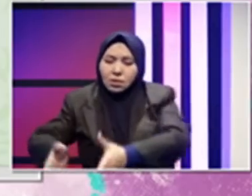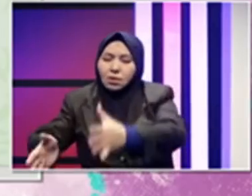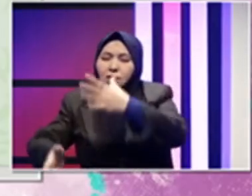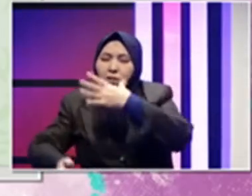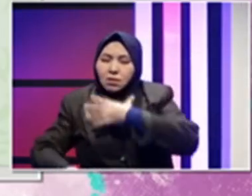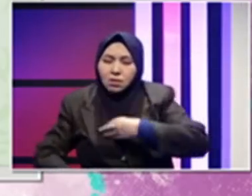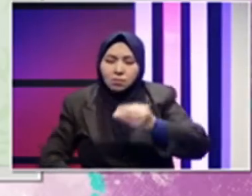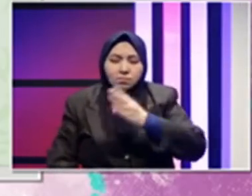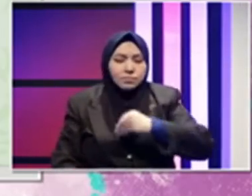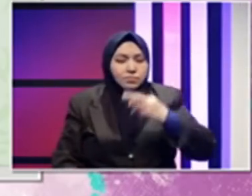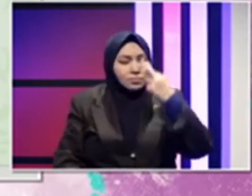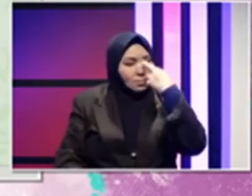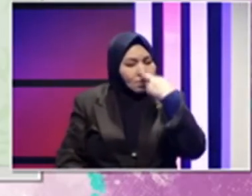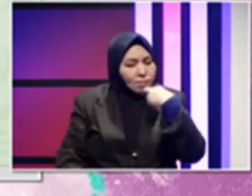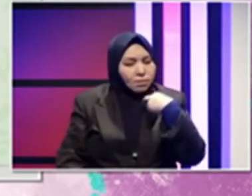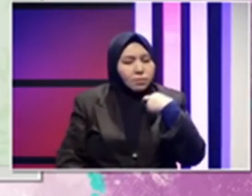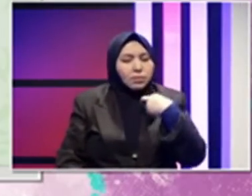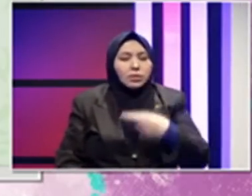ألوانها